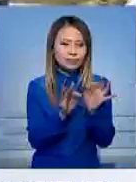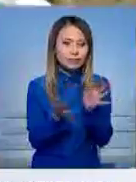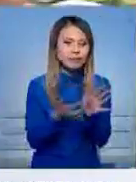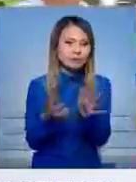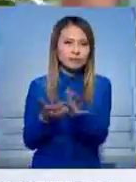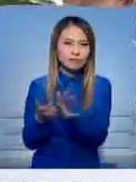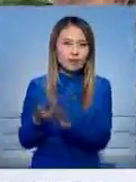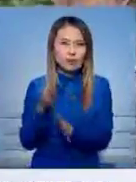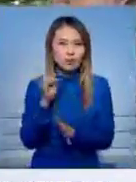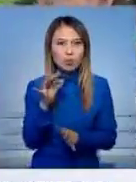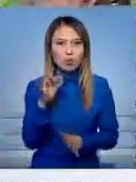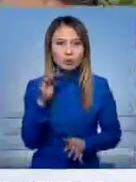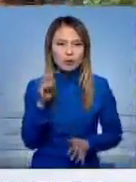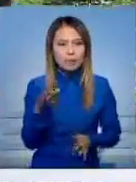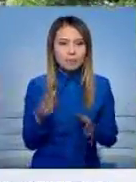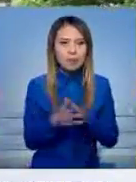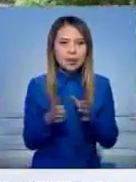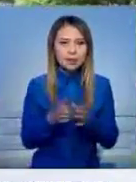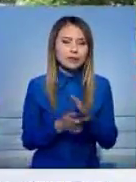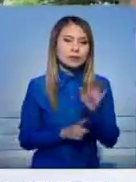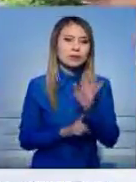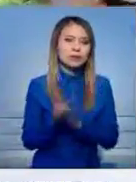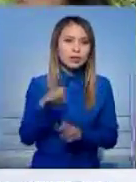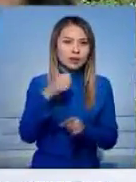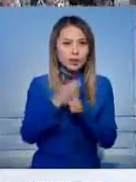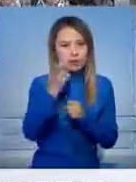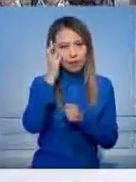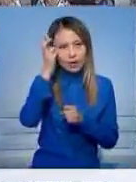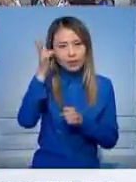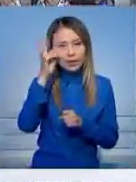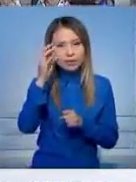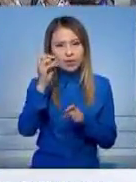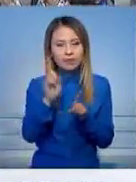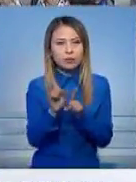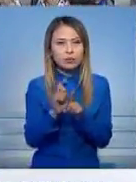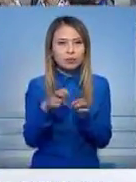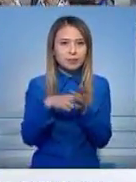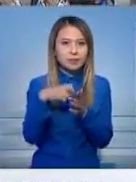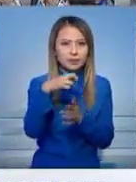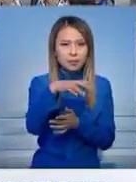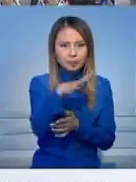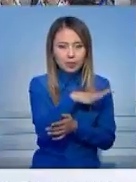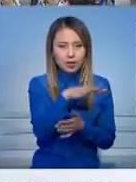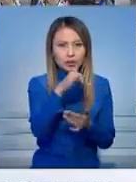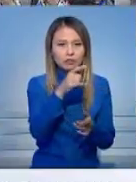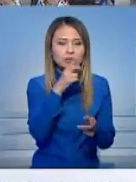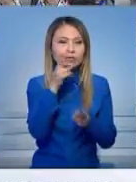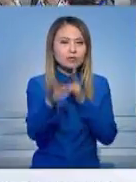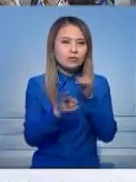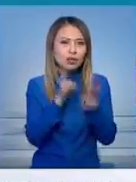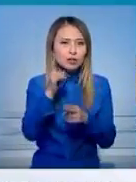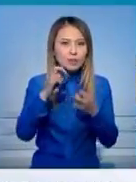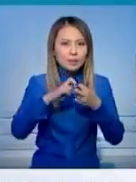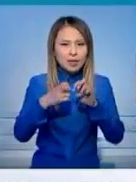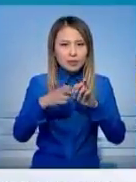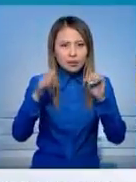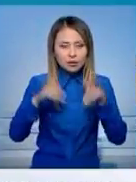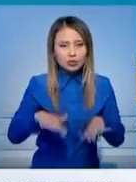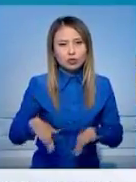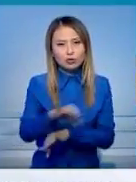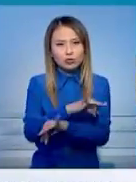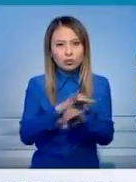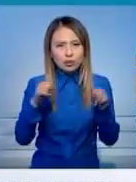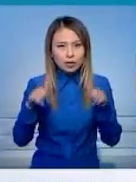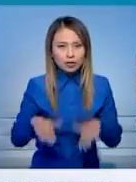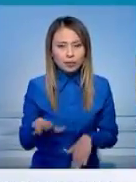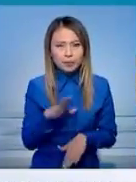айтып, Нұр Отан партиясының төрағасы елбасы Нұрсұлтан Назарбаевтың атына да хат жолдаған. Бұл басқосу мәселені шешу жолдарын жан-жақты қарастыруға